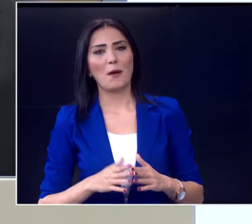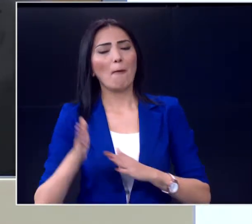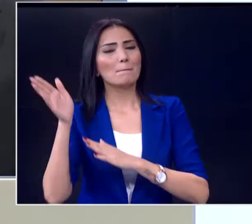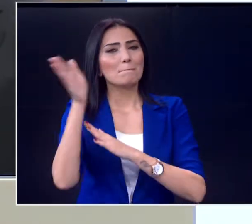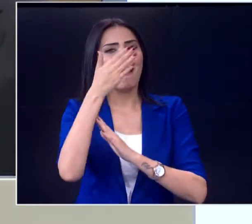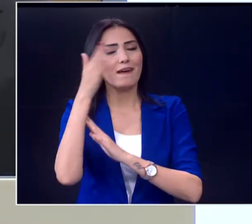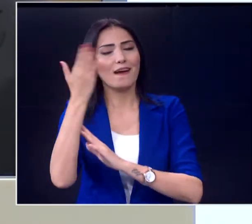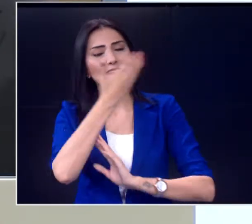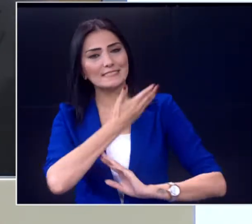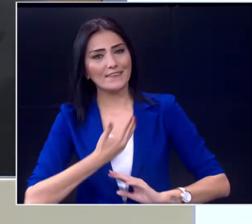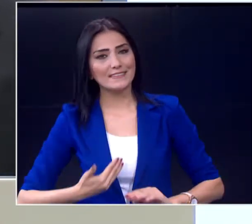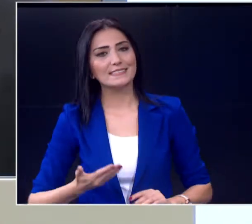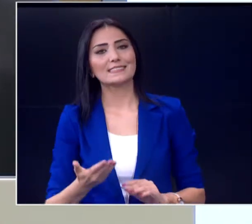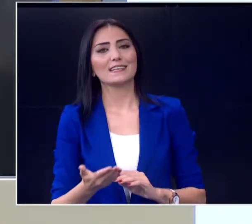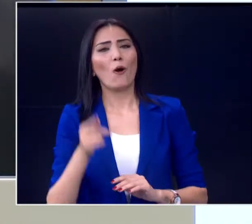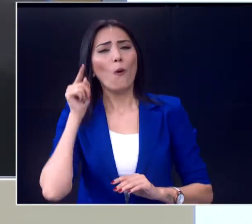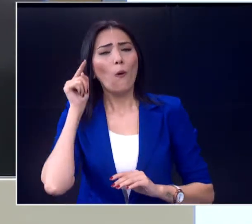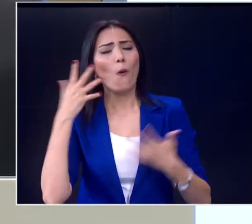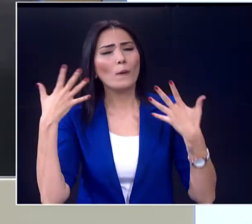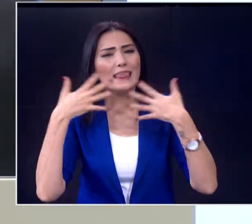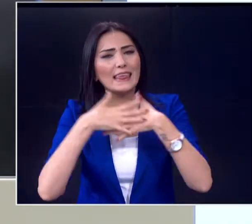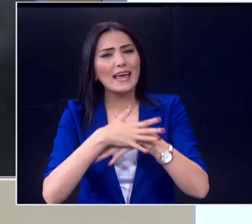bayrak sevgisi. O gece